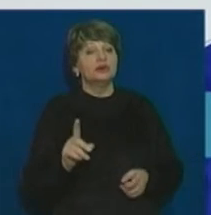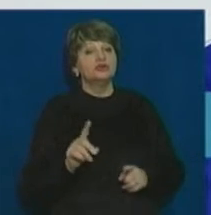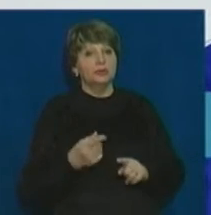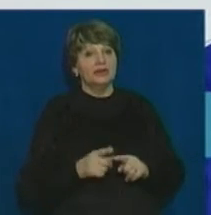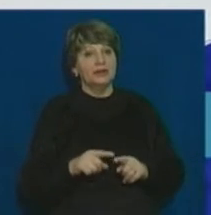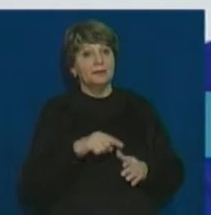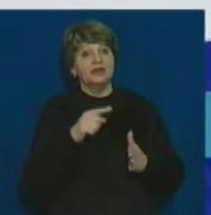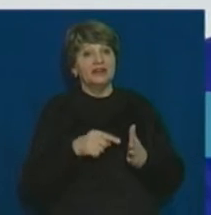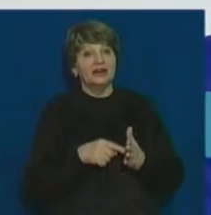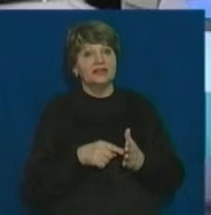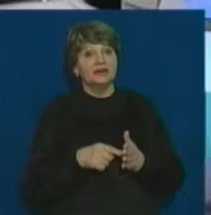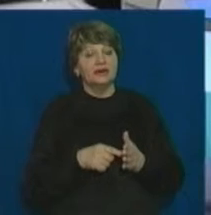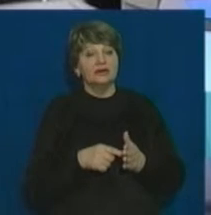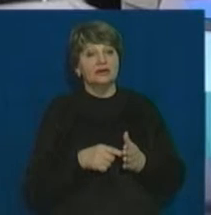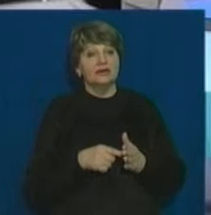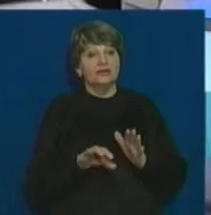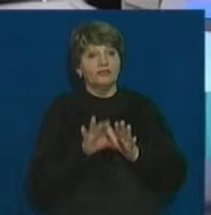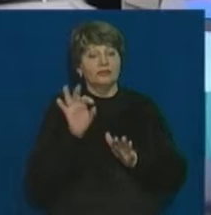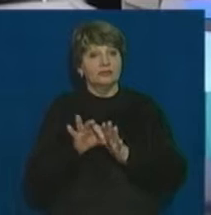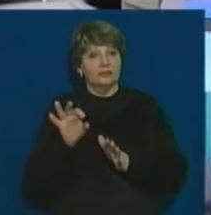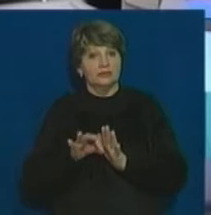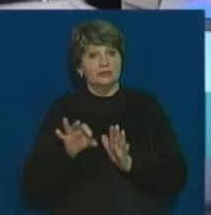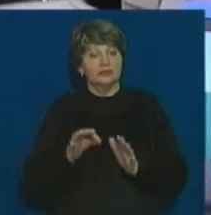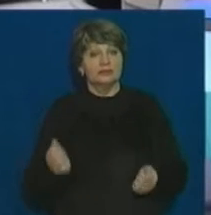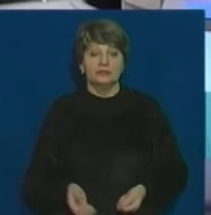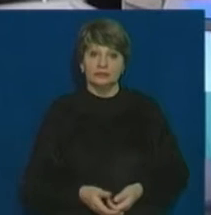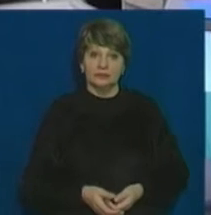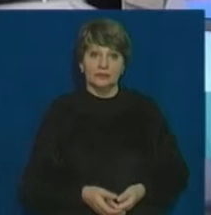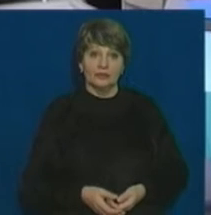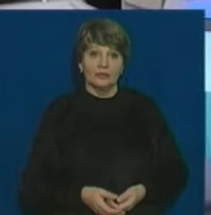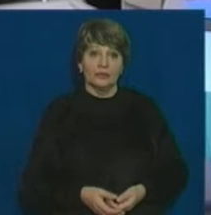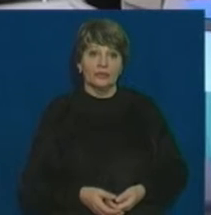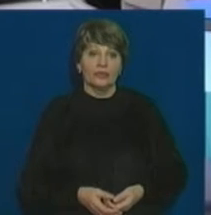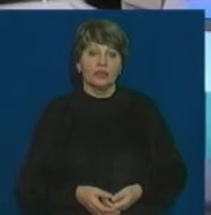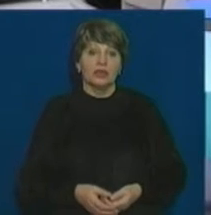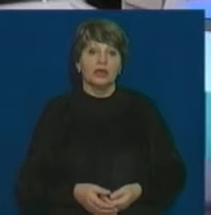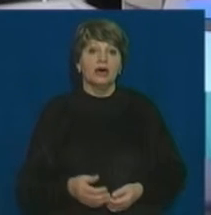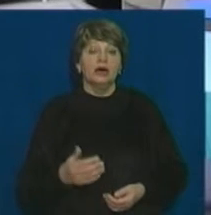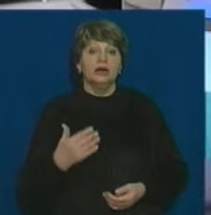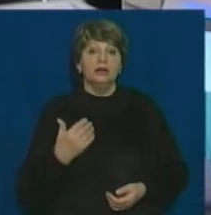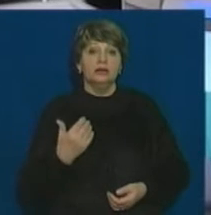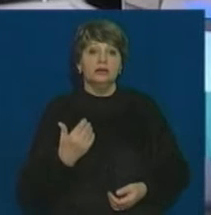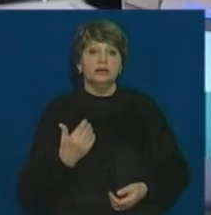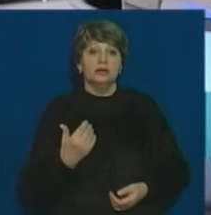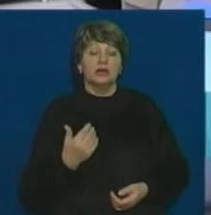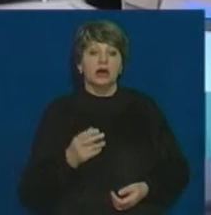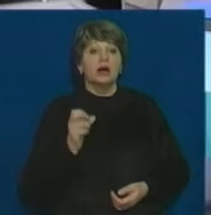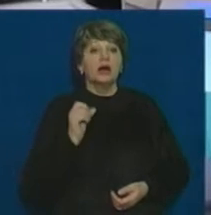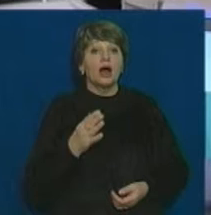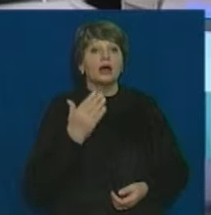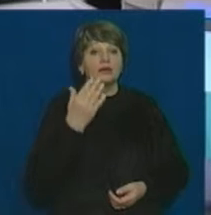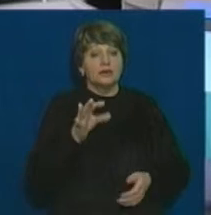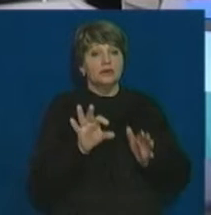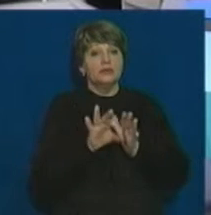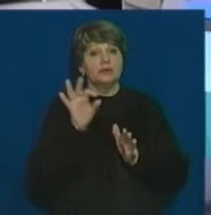питання визначити от для опитування? Ну, можливо, Олександра скаже, з департаментами. З ким ви спілкувалися, щоб визначити чіткі